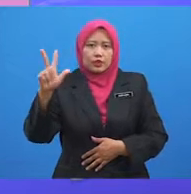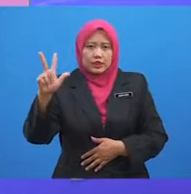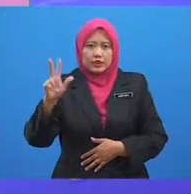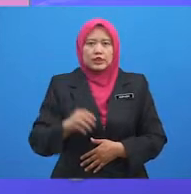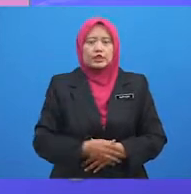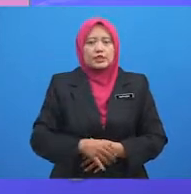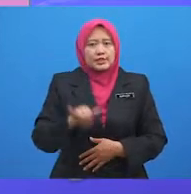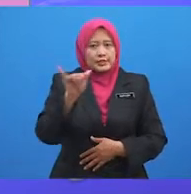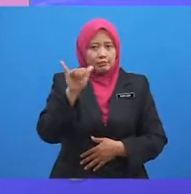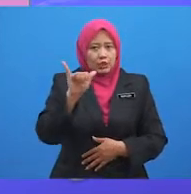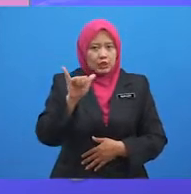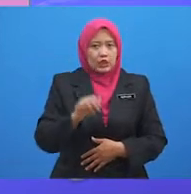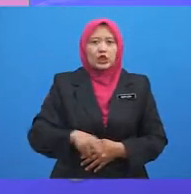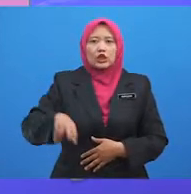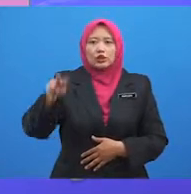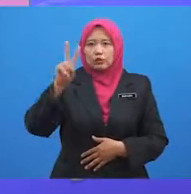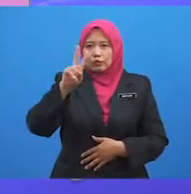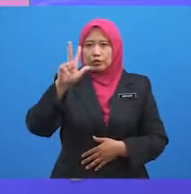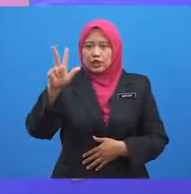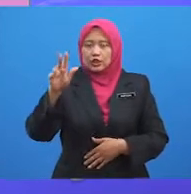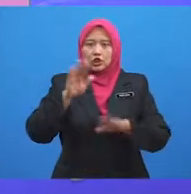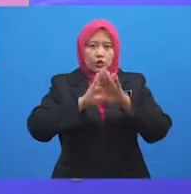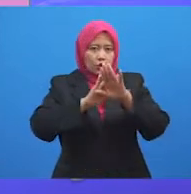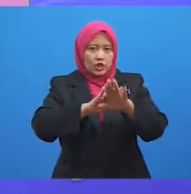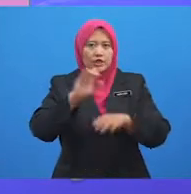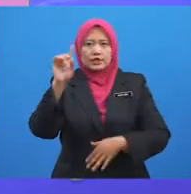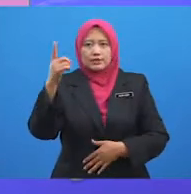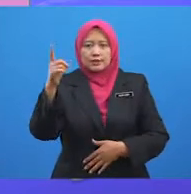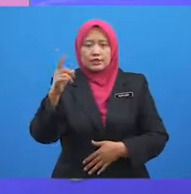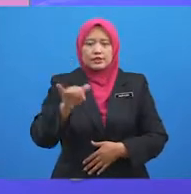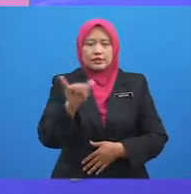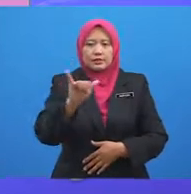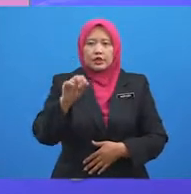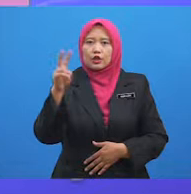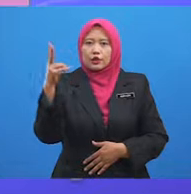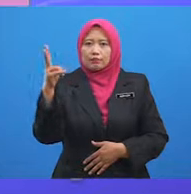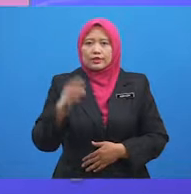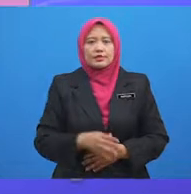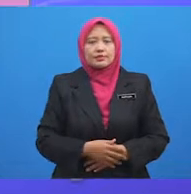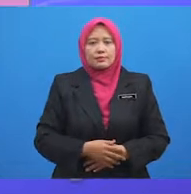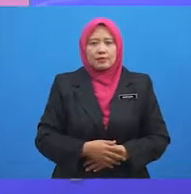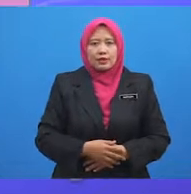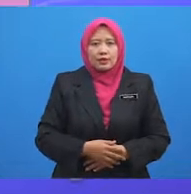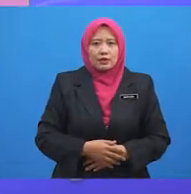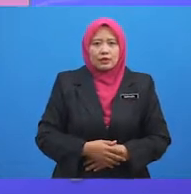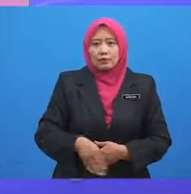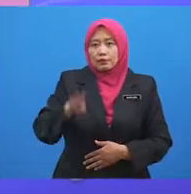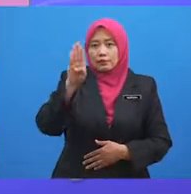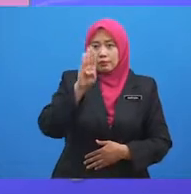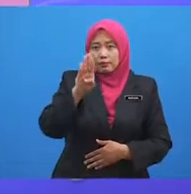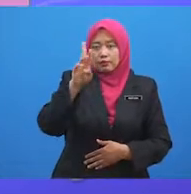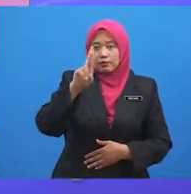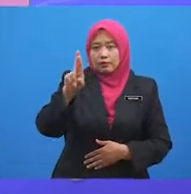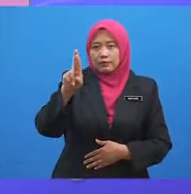23 tolak 11, iaitu 12. Bilangan neutron